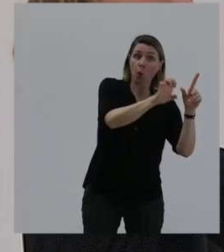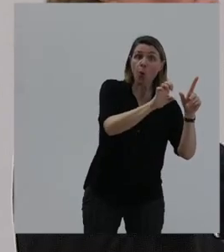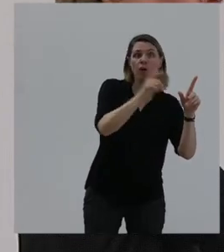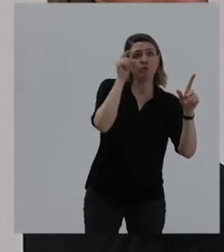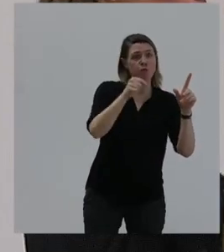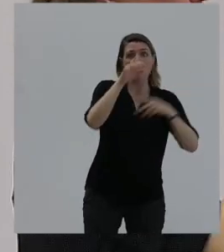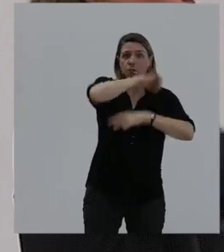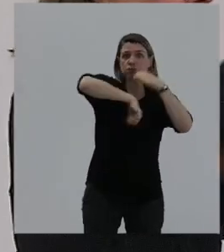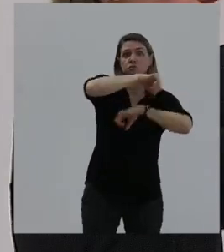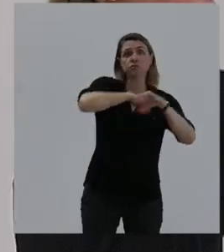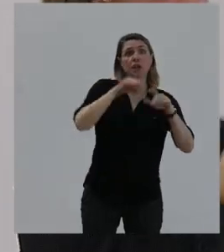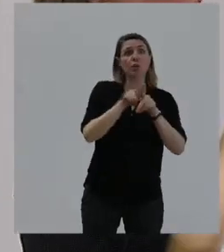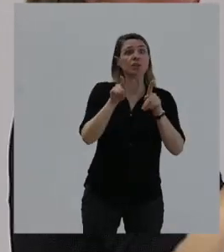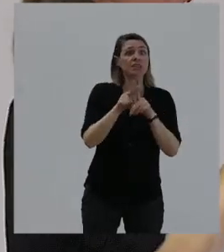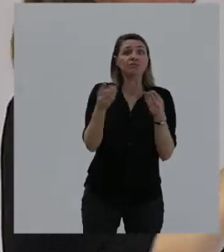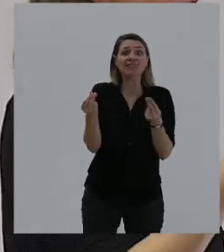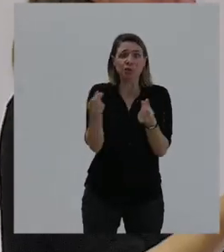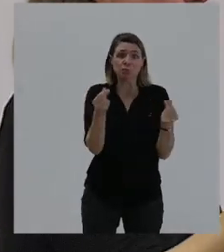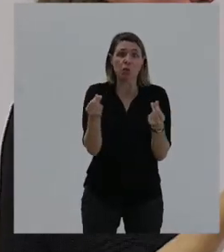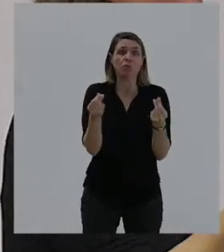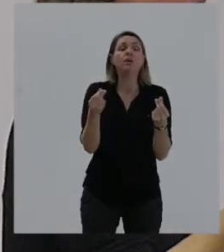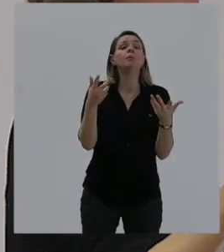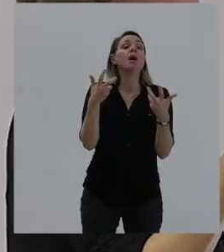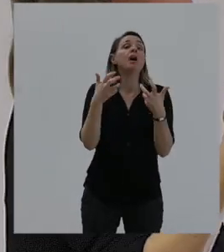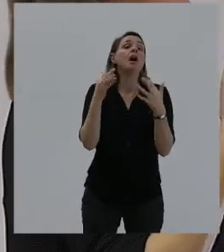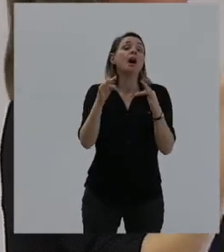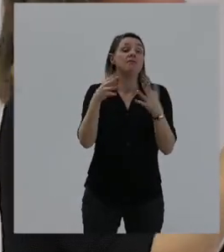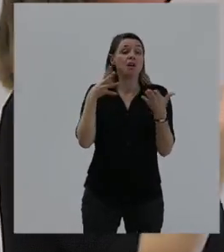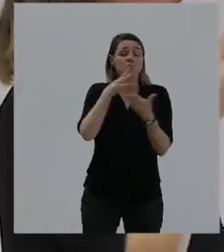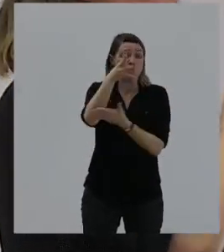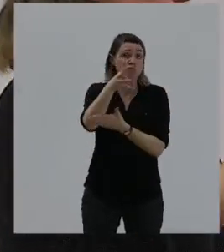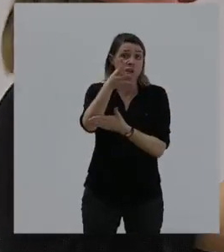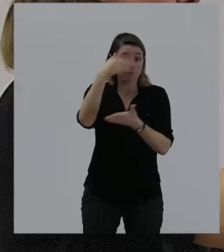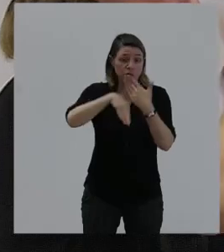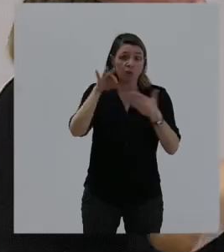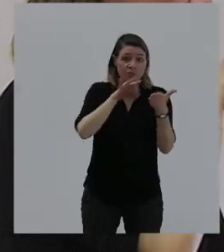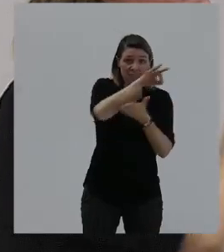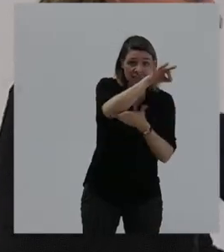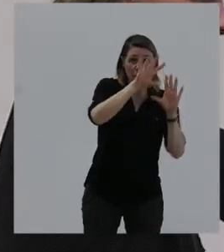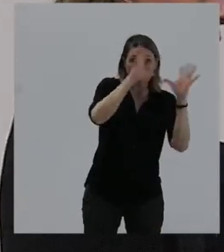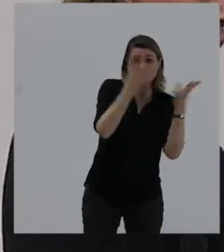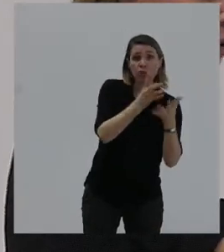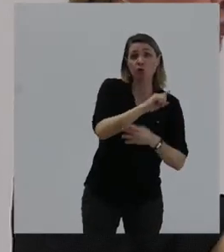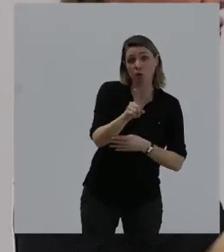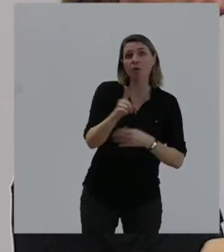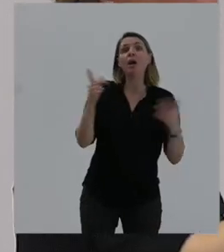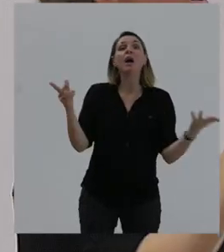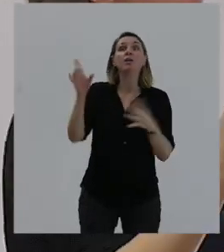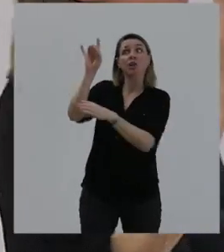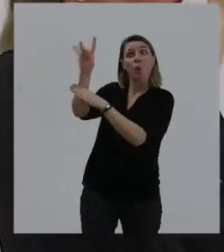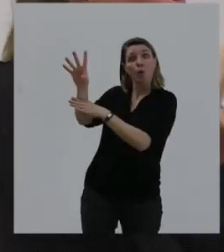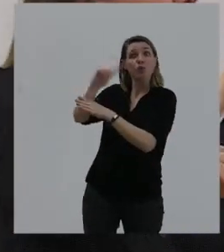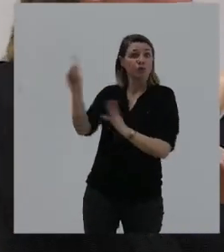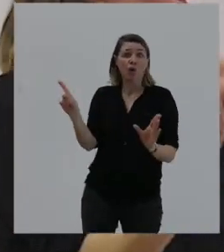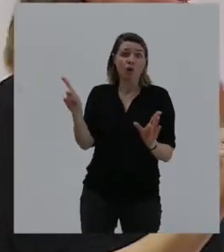plat notre financement, notamment des projets qui ne s'inscrivent pas dans une stratégie d'ensemble. Alors ça ne veut pas dire refuser cette